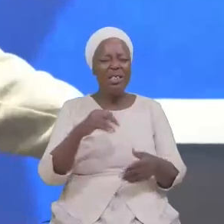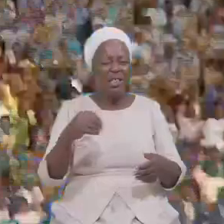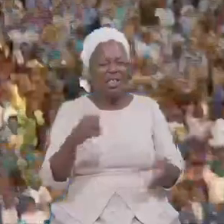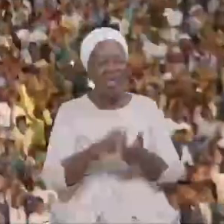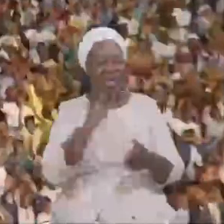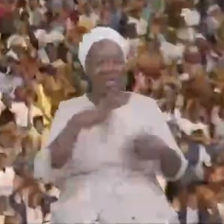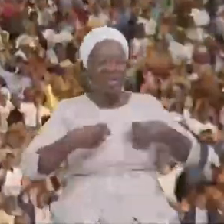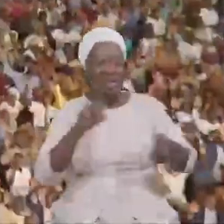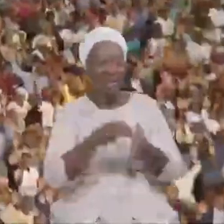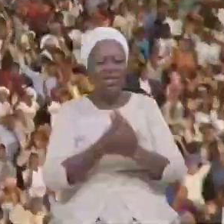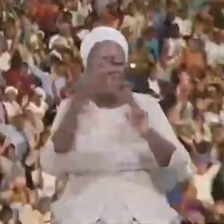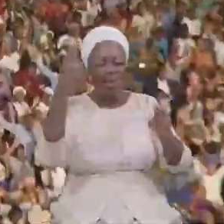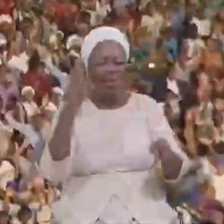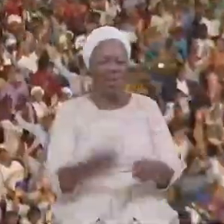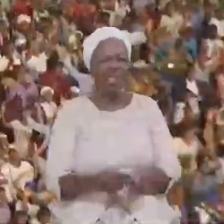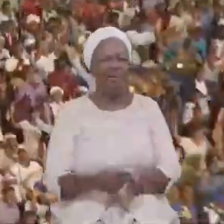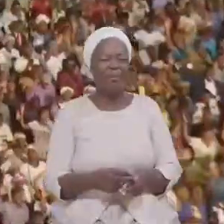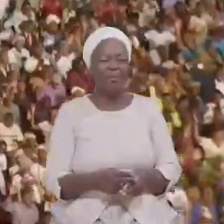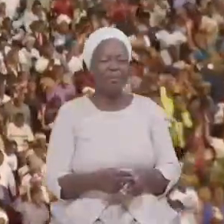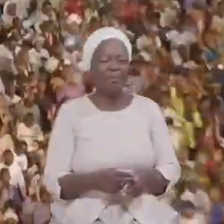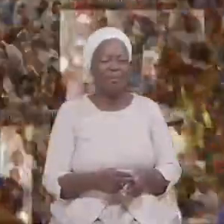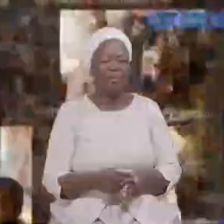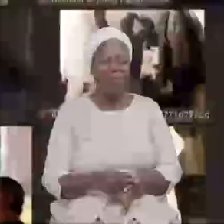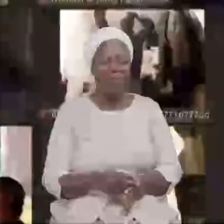de Jésus.